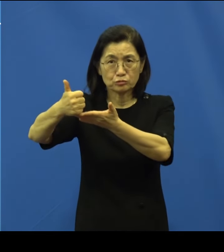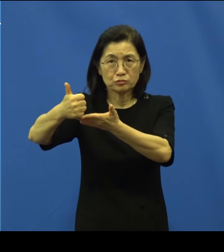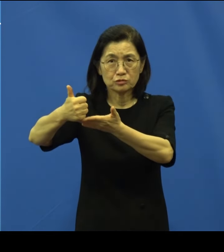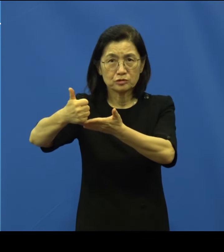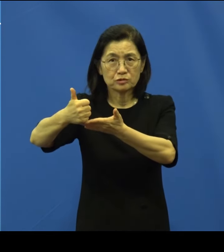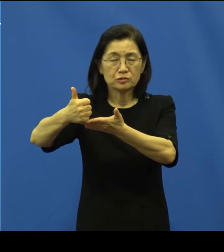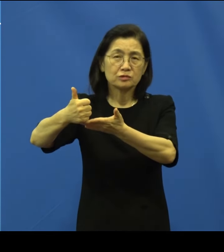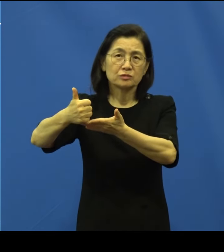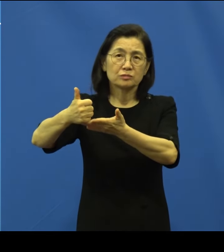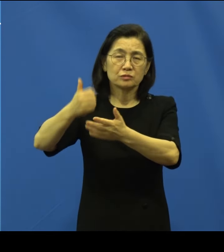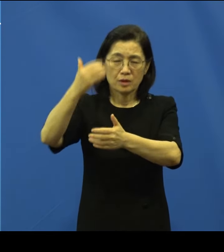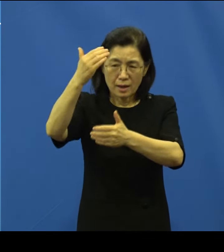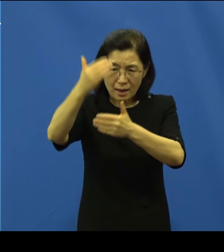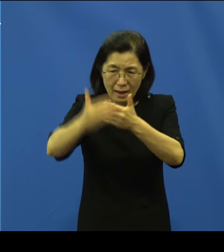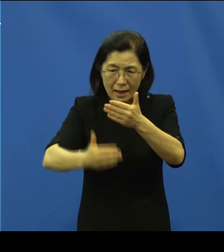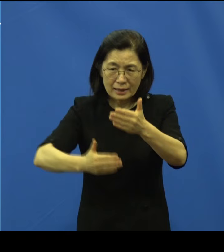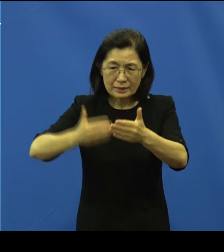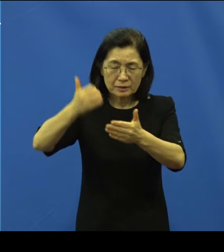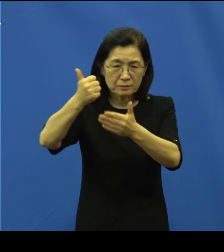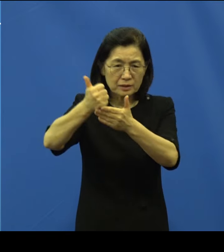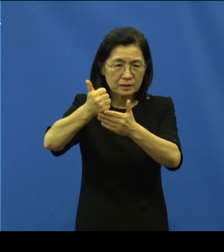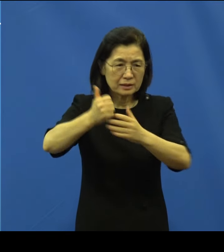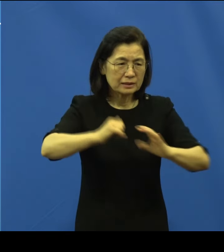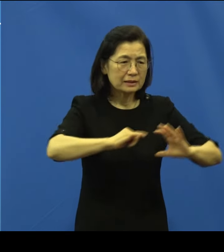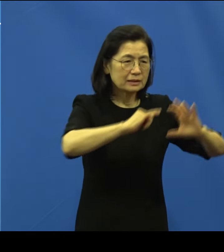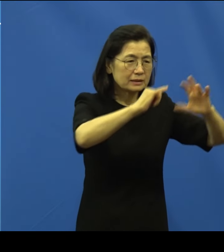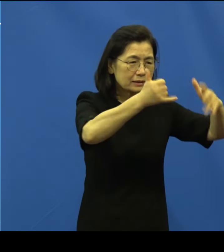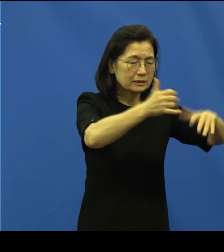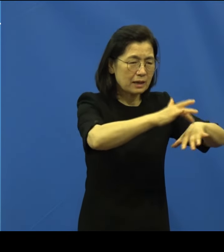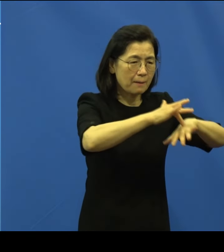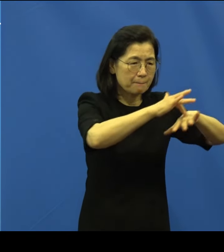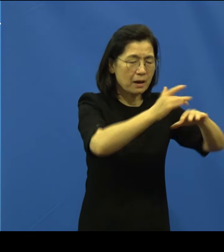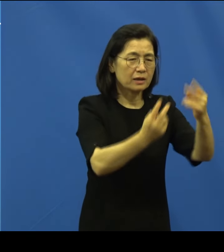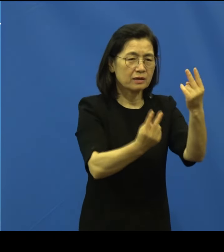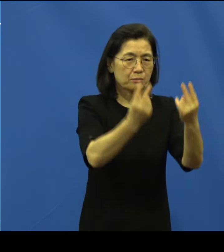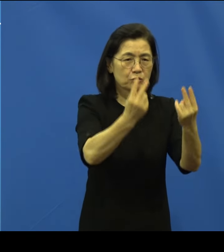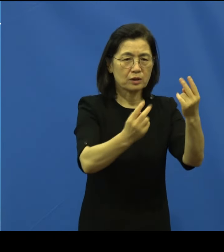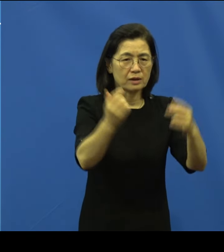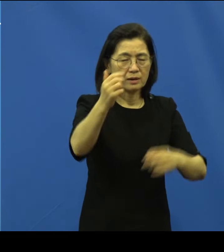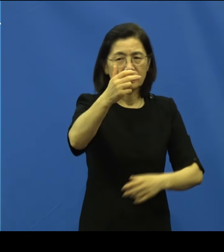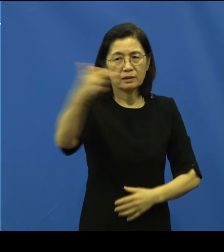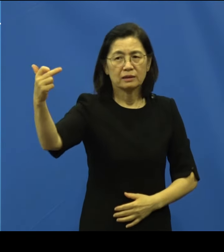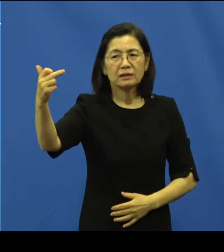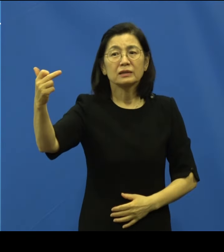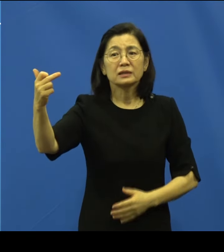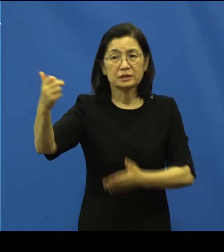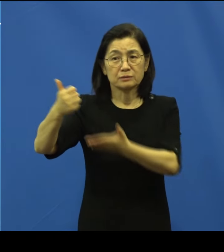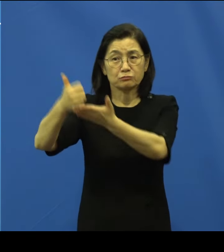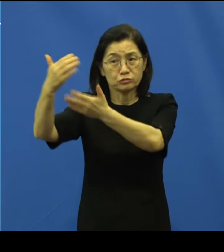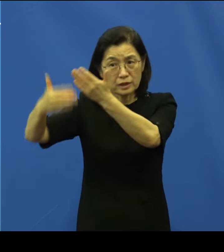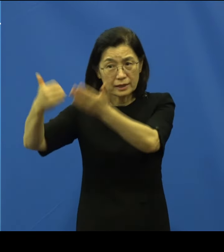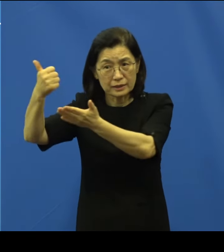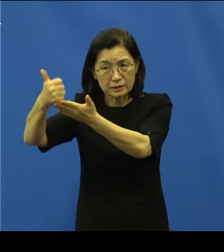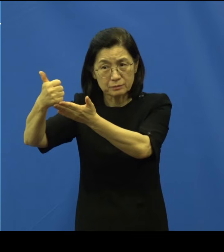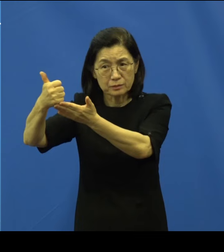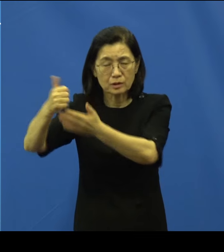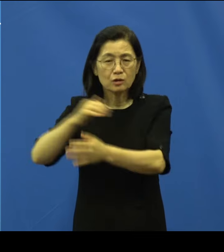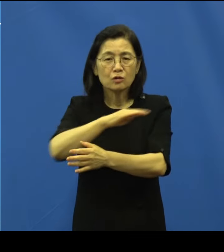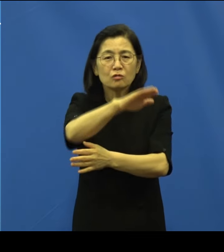이가 세상에 있는 자보다 크시다고 말씀하시는 거죠. 그러므로 여러분, 우리가 할 일은 뭡니까?